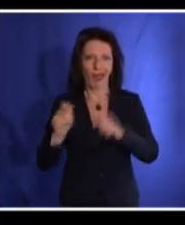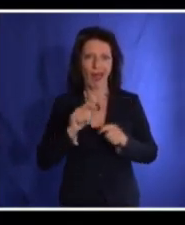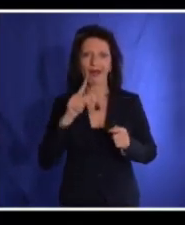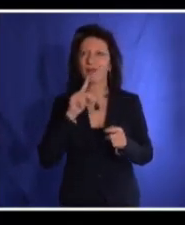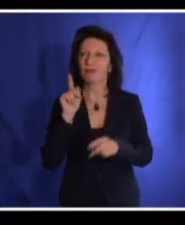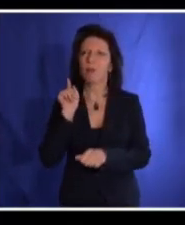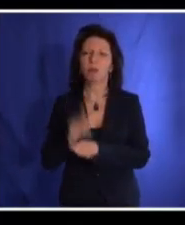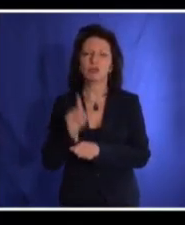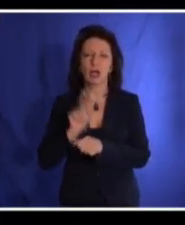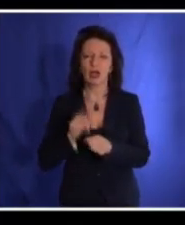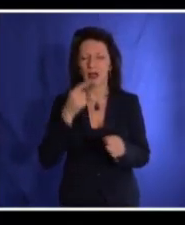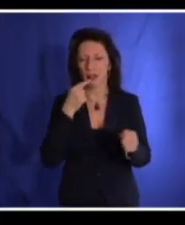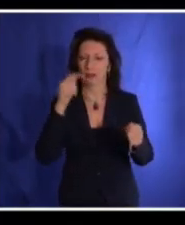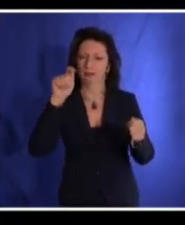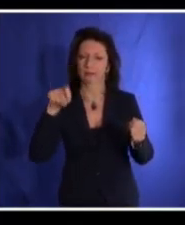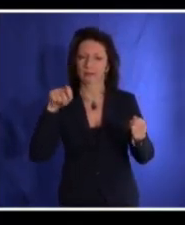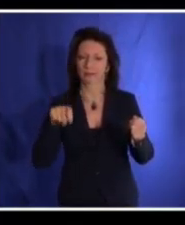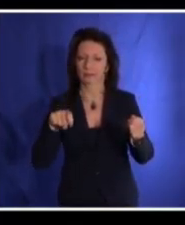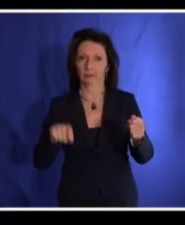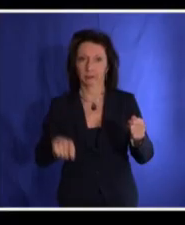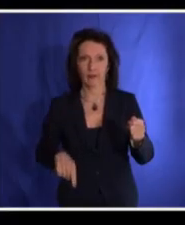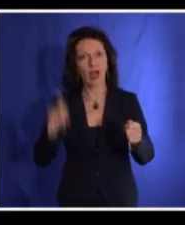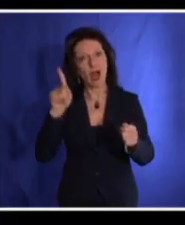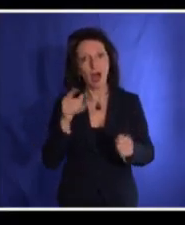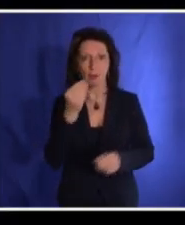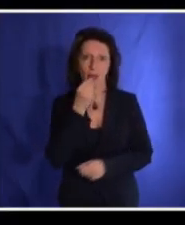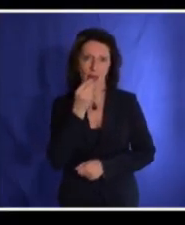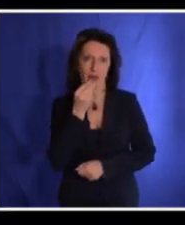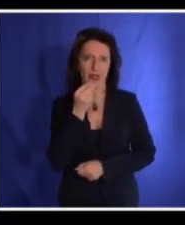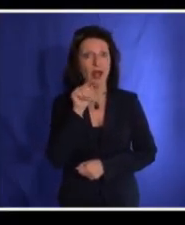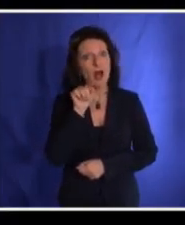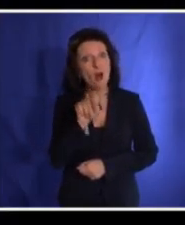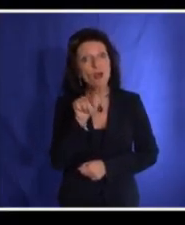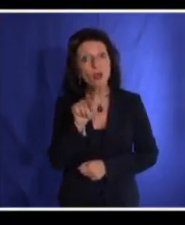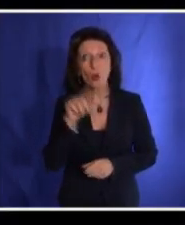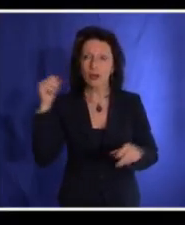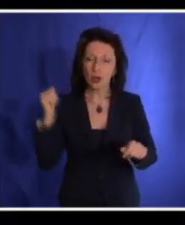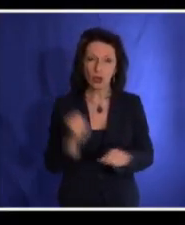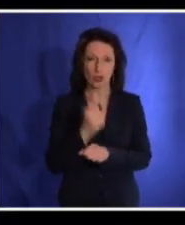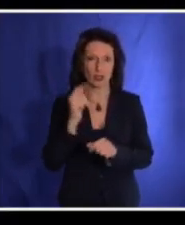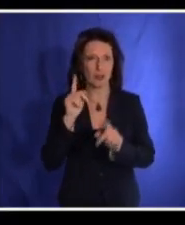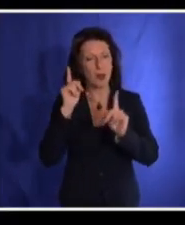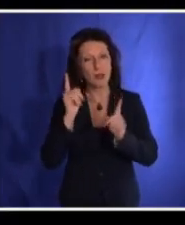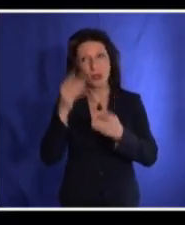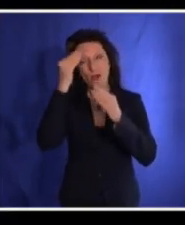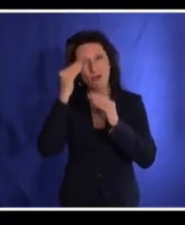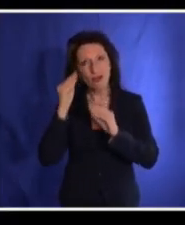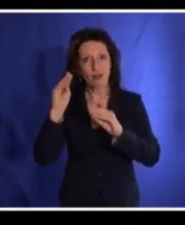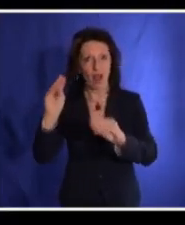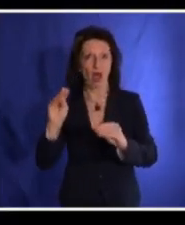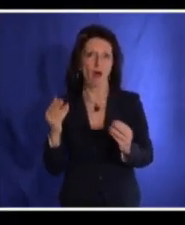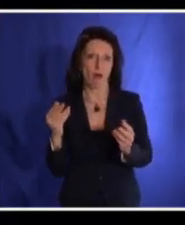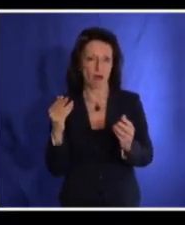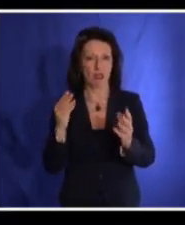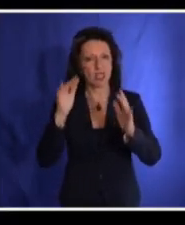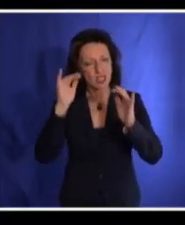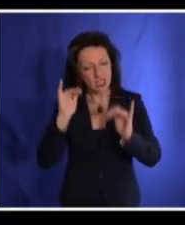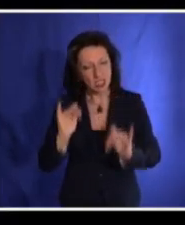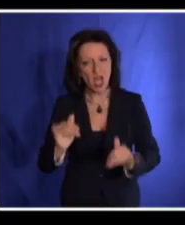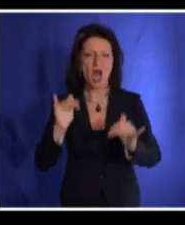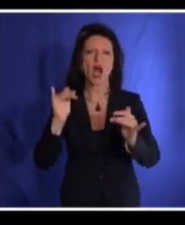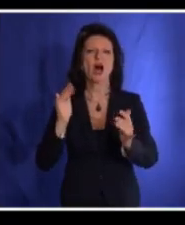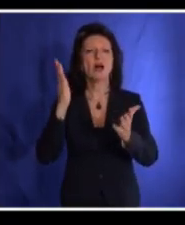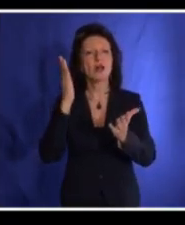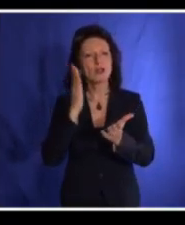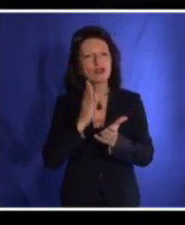Geschmack gegessen werden soll, überall dort wünschen wir uns, dass dieses Vertrauen in unsere Anstrengungen und in die Notwendigkeiten von Tierwohl,